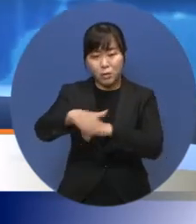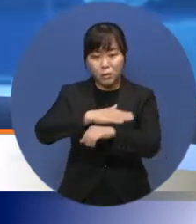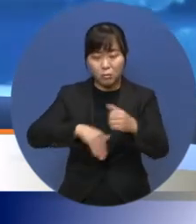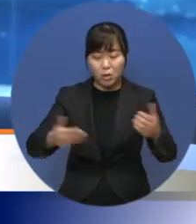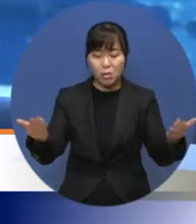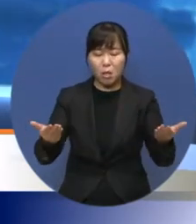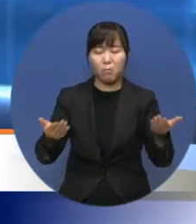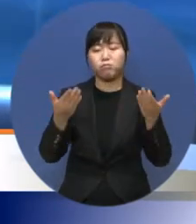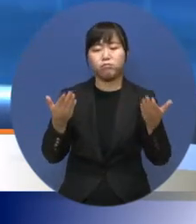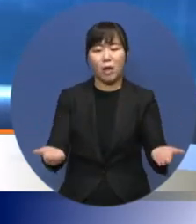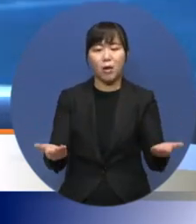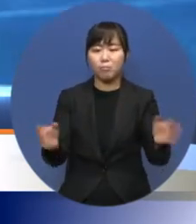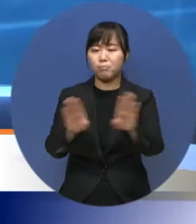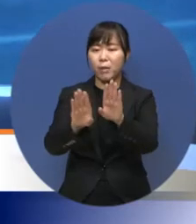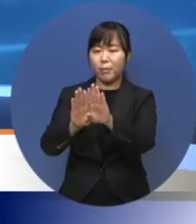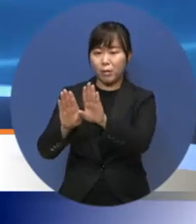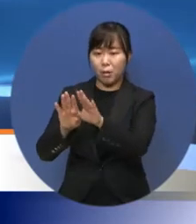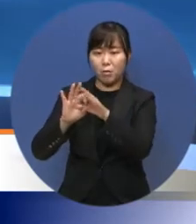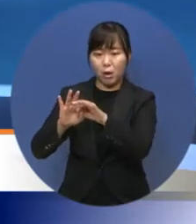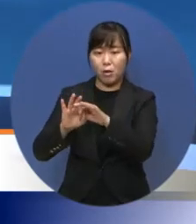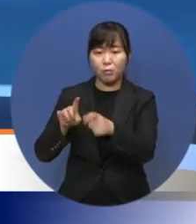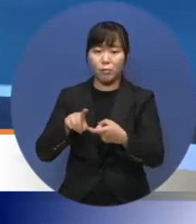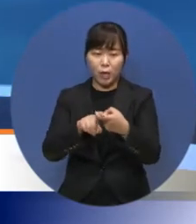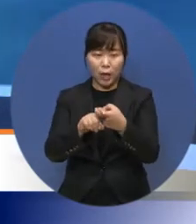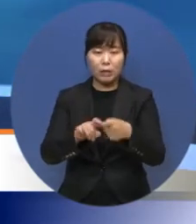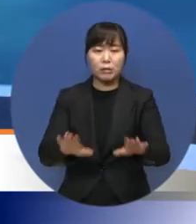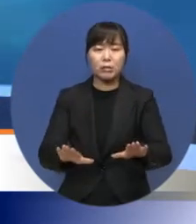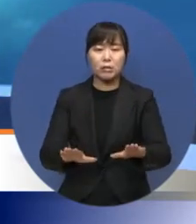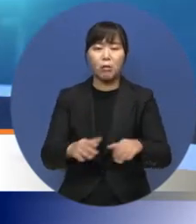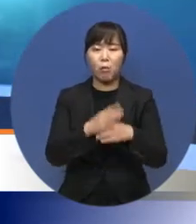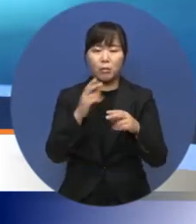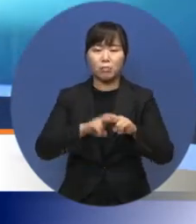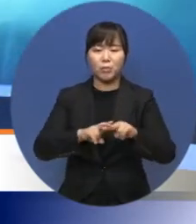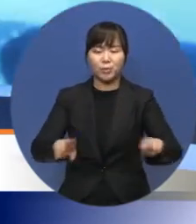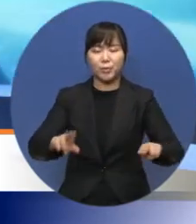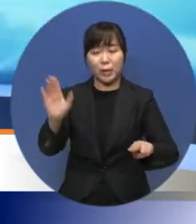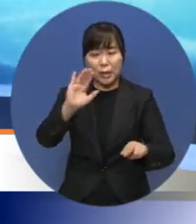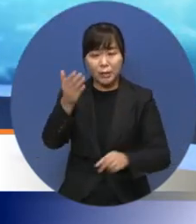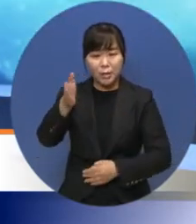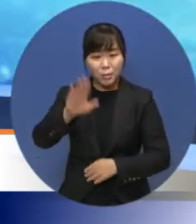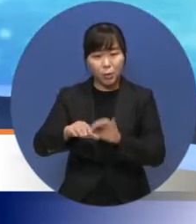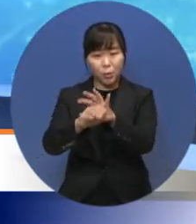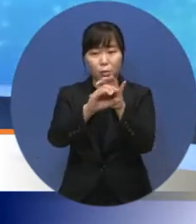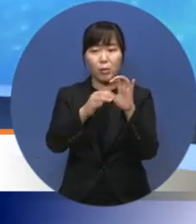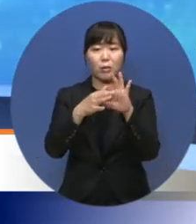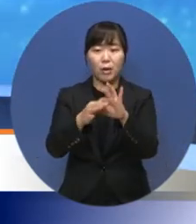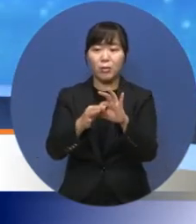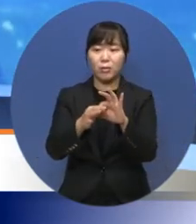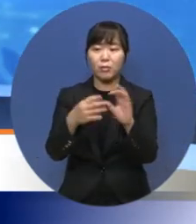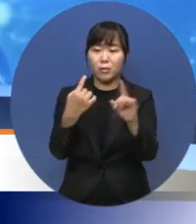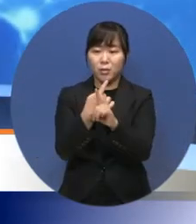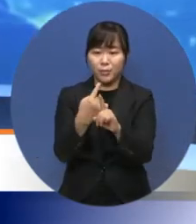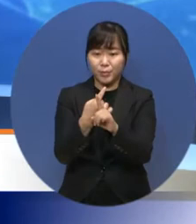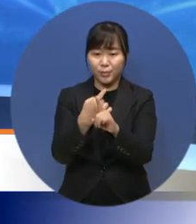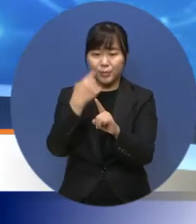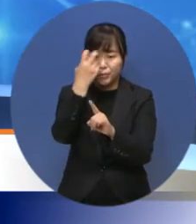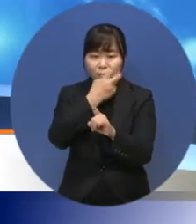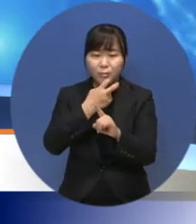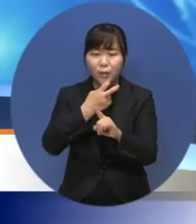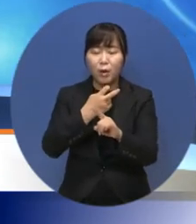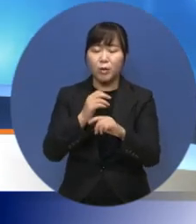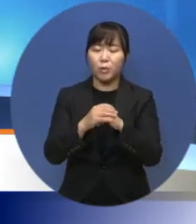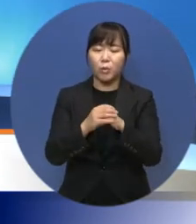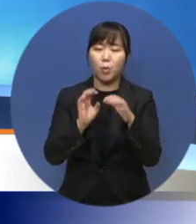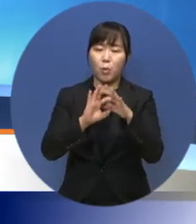파업에 들어간 전공의협의회가 당장 파업을 철회하지는 않겠지만 코로나19 관련 진료와 방역